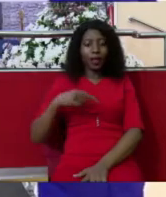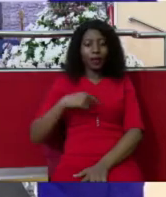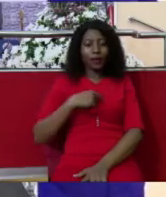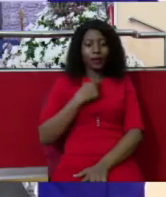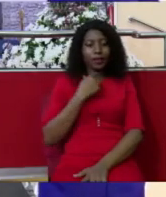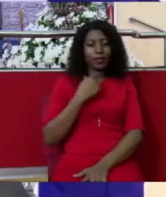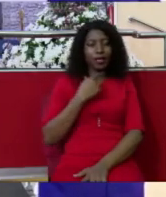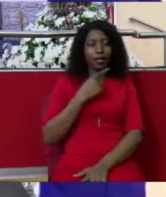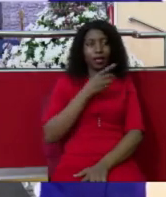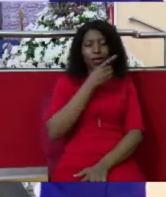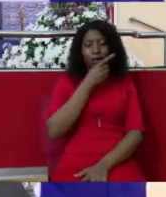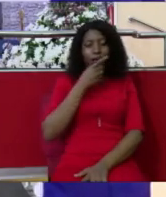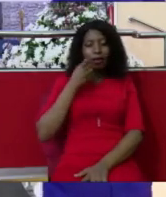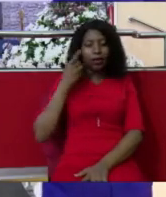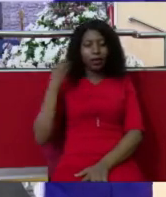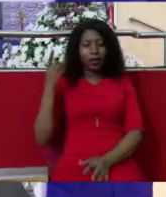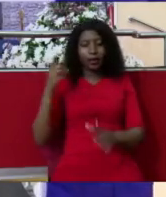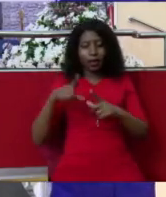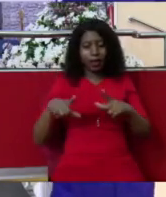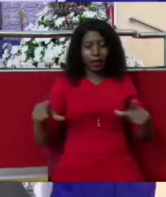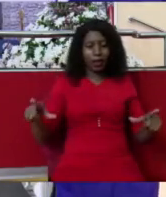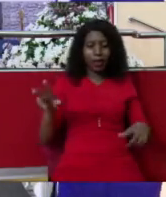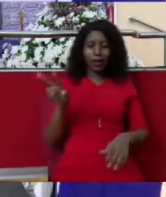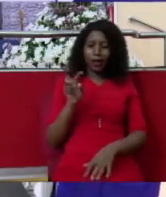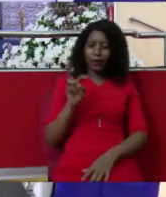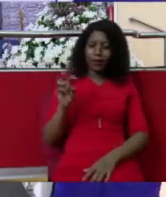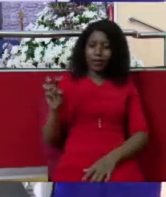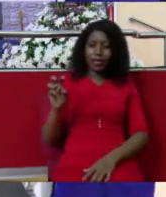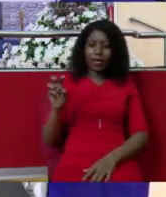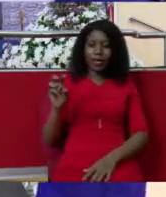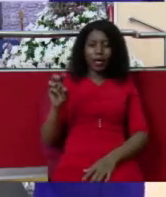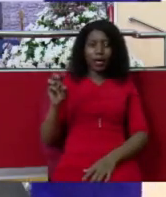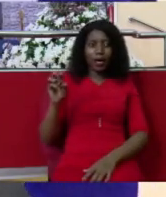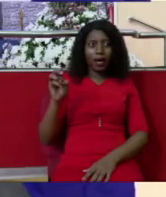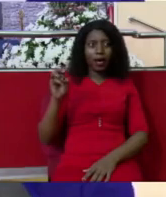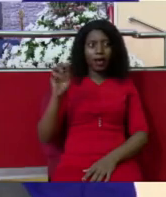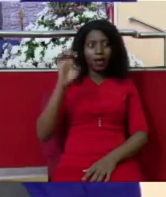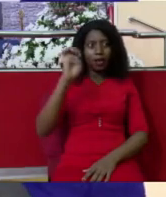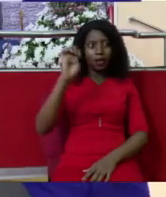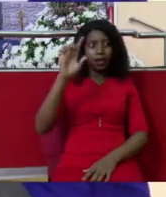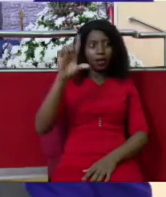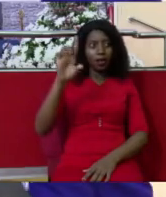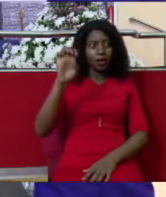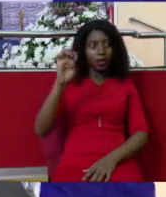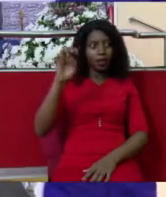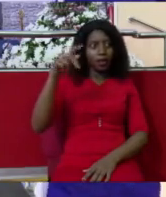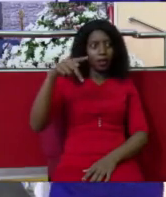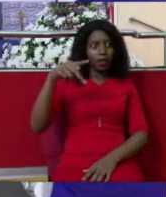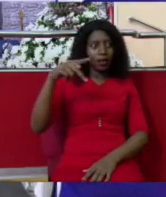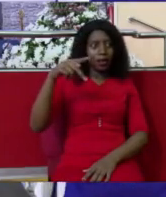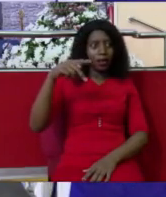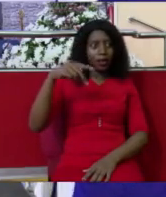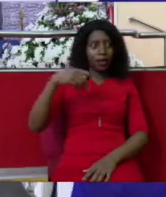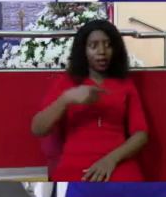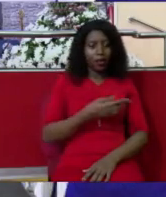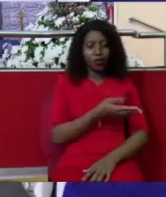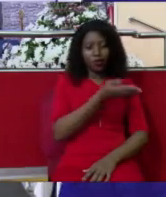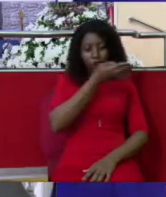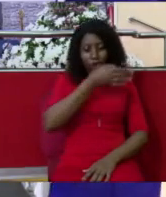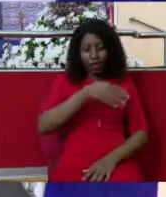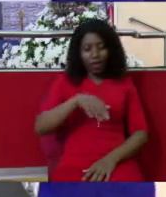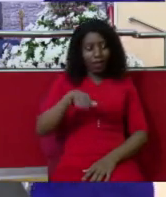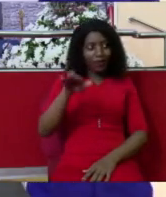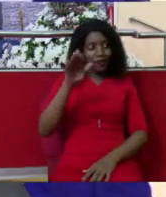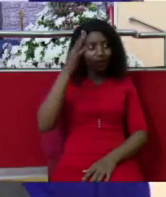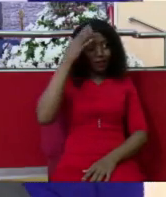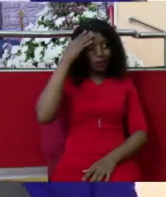seen an elephant. Nyikani, walikuwa wameona tembo. And so they said an elephant. Wakasema tembo. But there was this boy, lakini